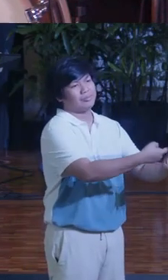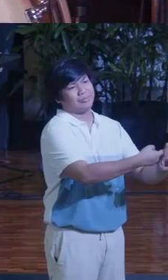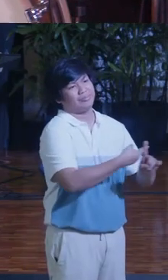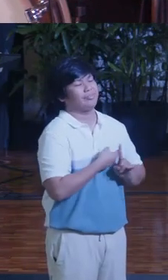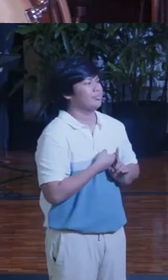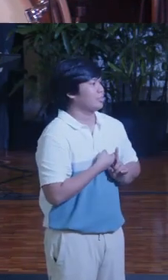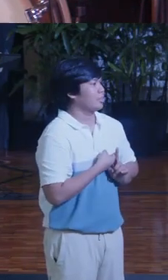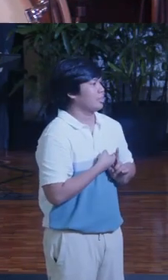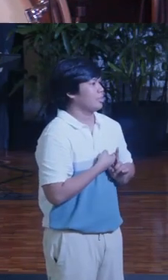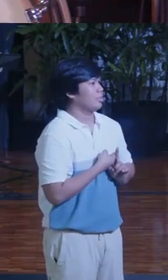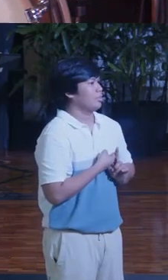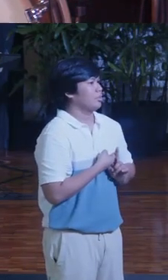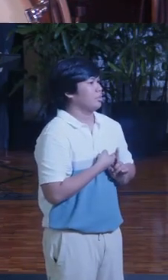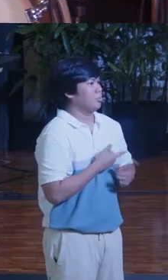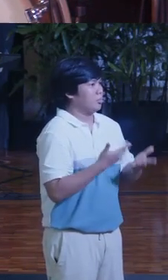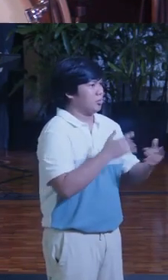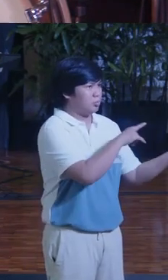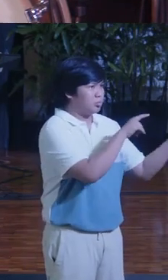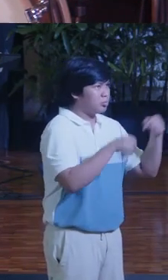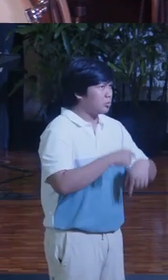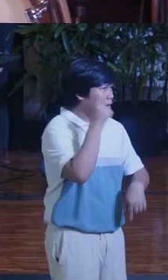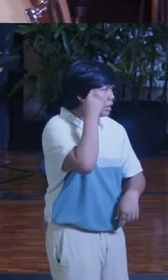para makalapit sa langit,